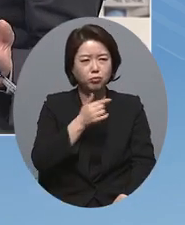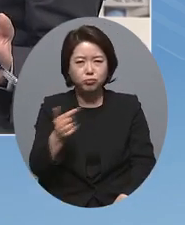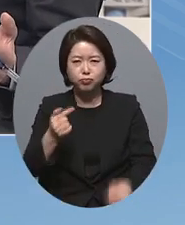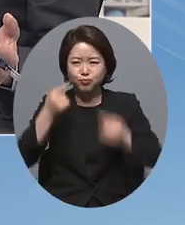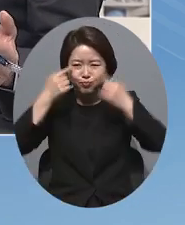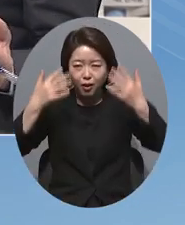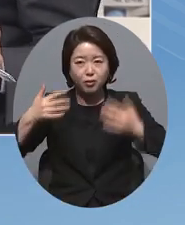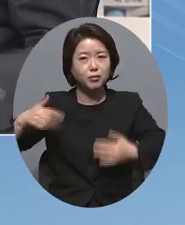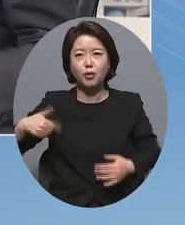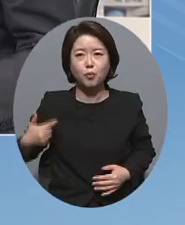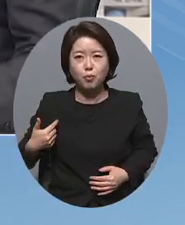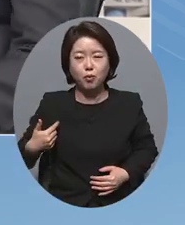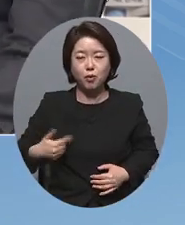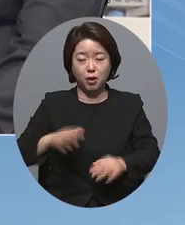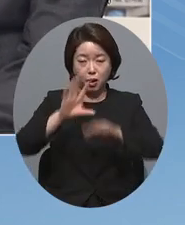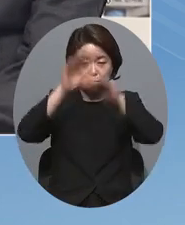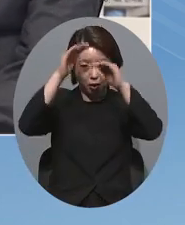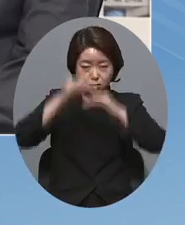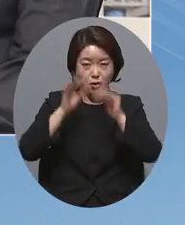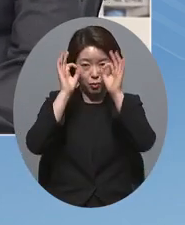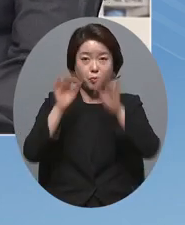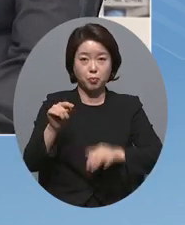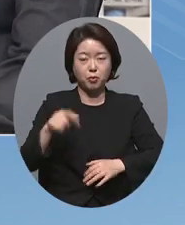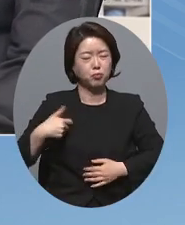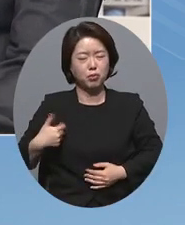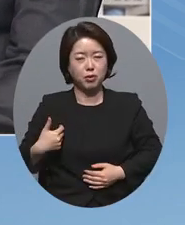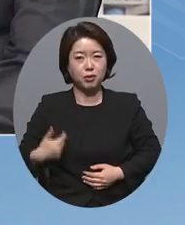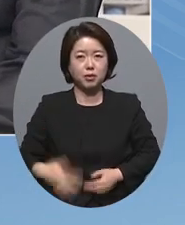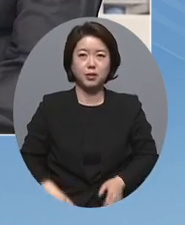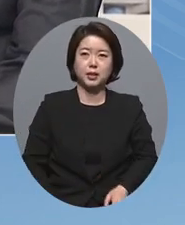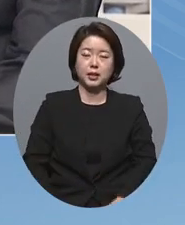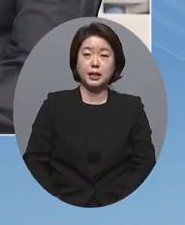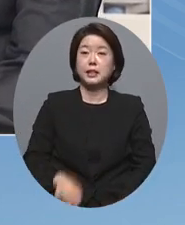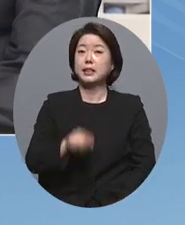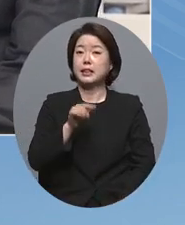안 보이더라고요. 그 방송 내용에 보면. 자, 그러니까 이제 그